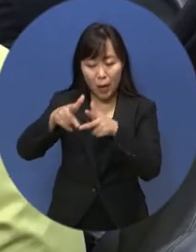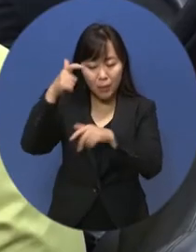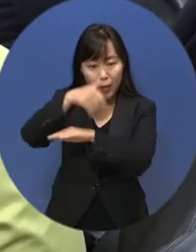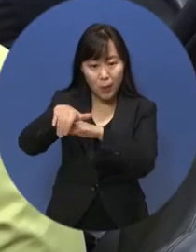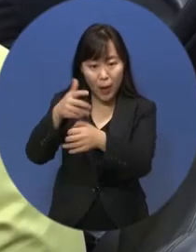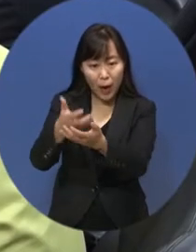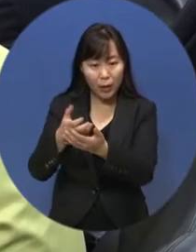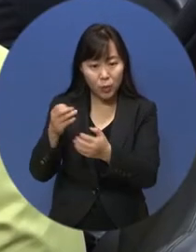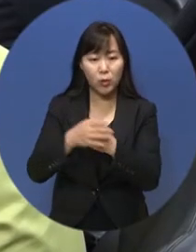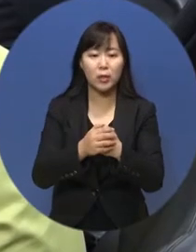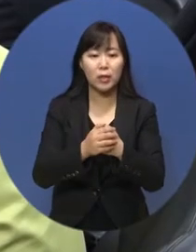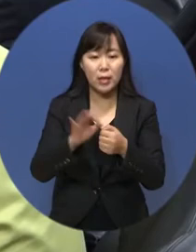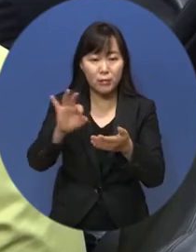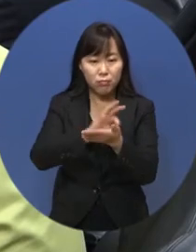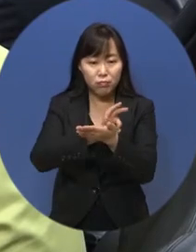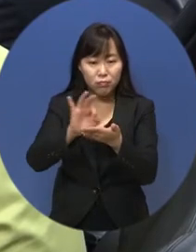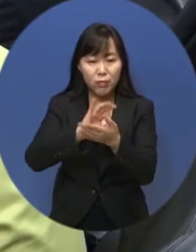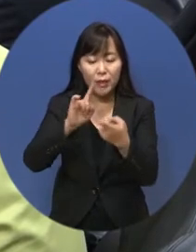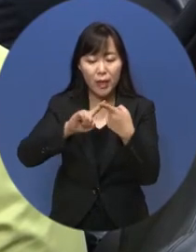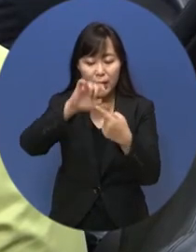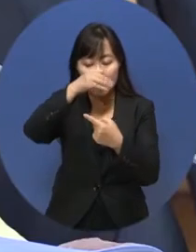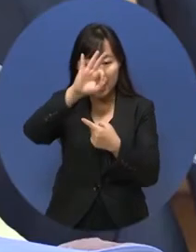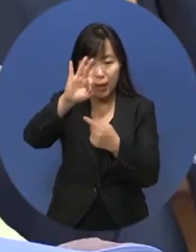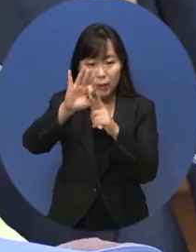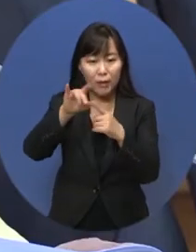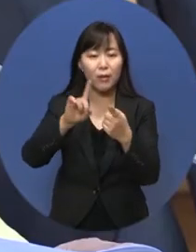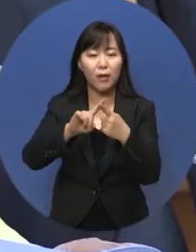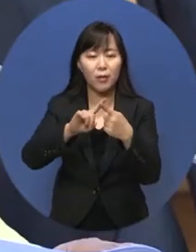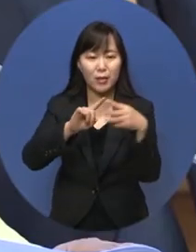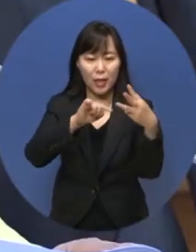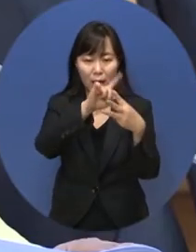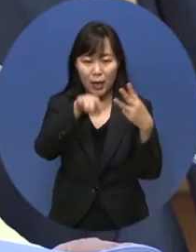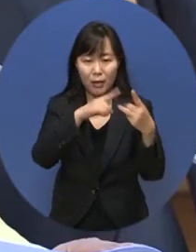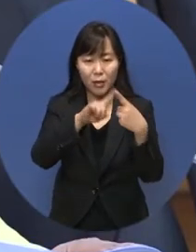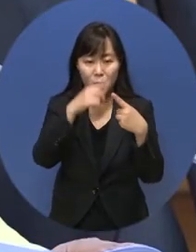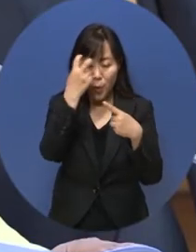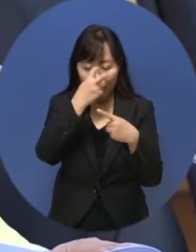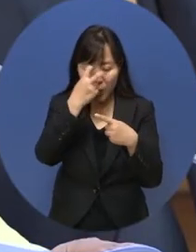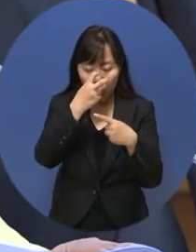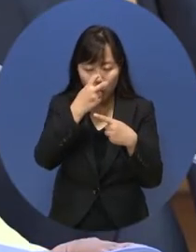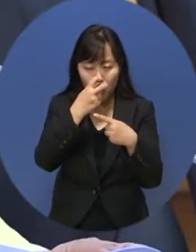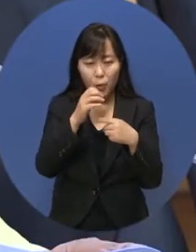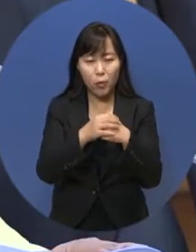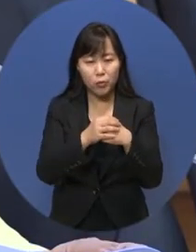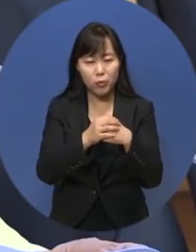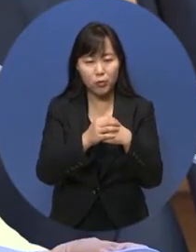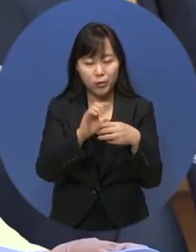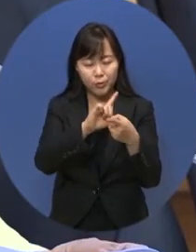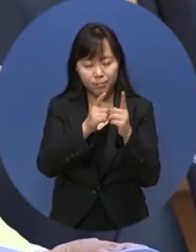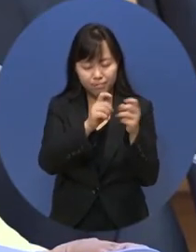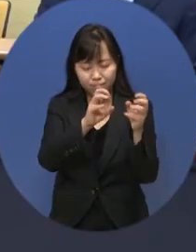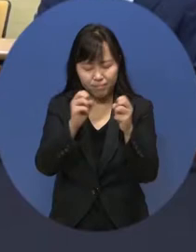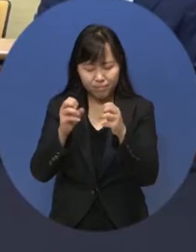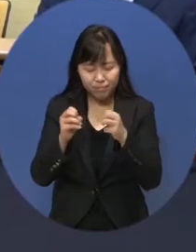2021년 세입 세출 예산안 등 세계 안건에 대해 검토하고 심의 의결했습니다